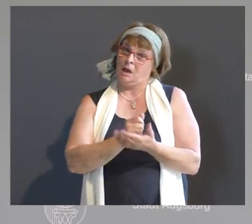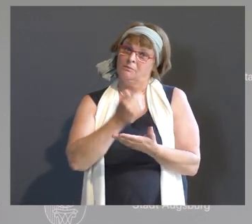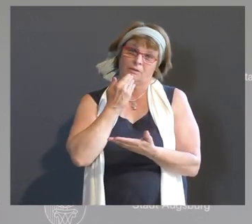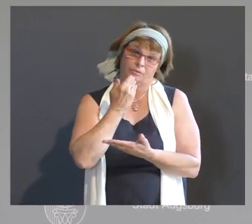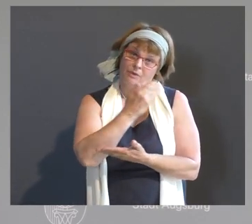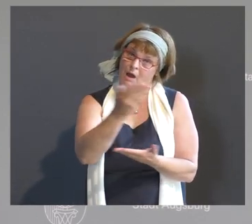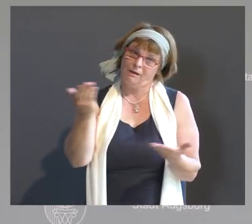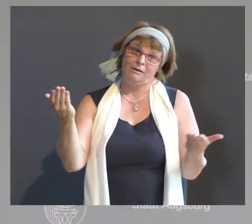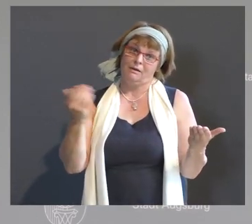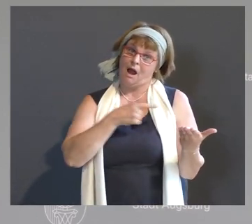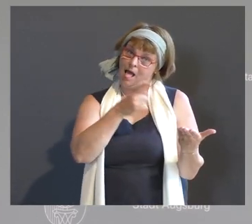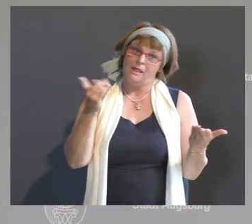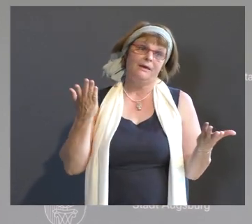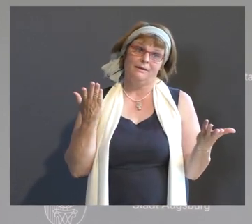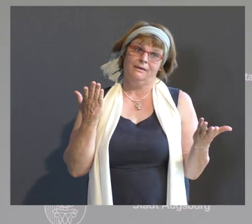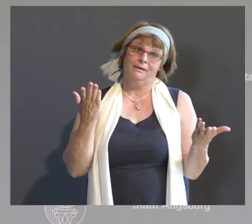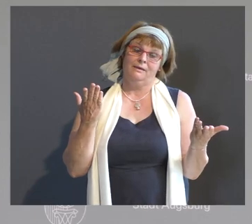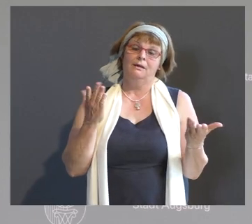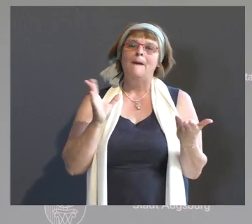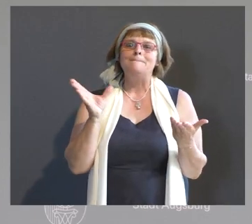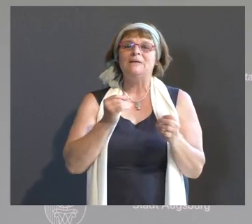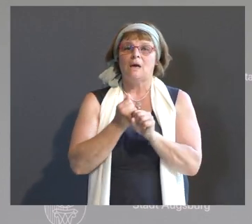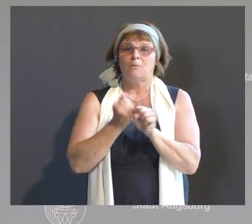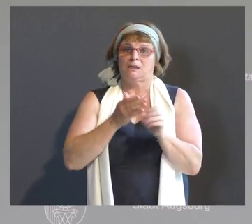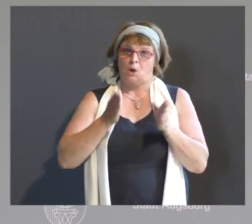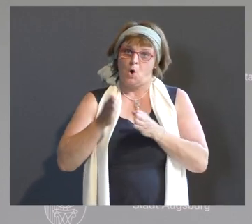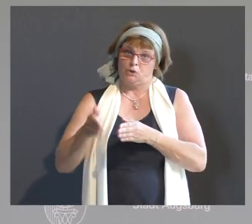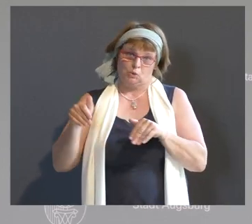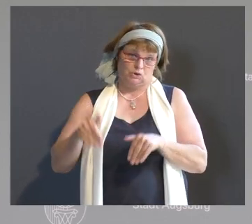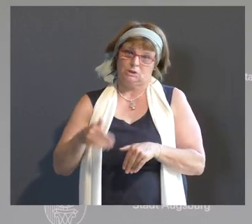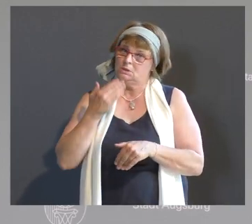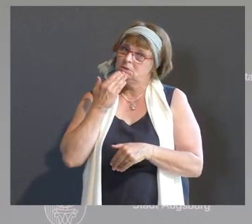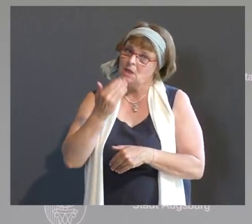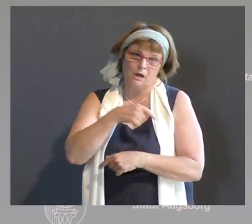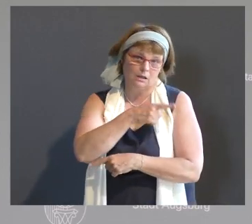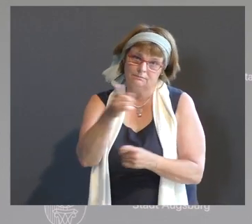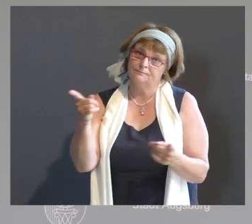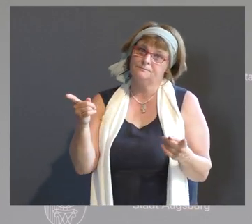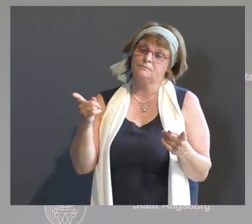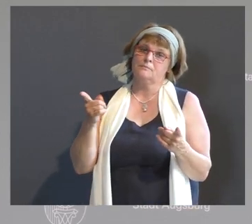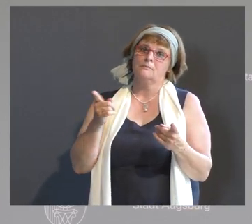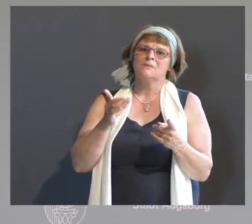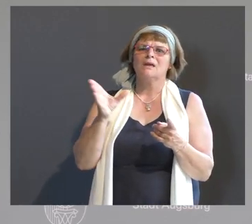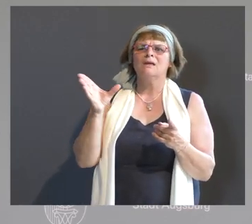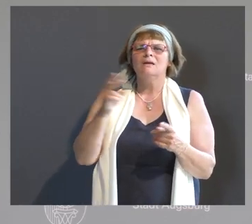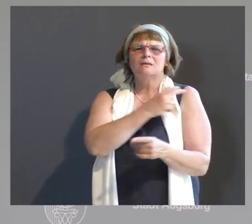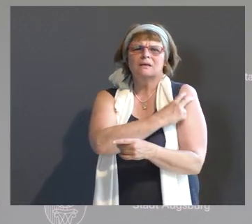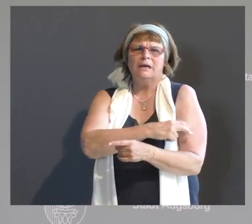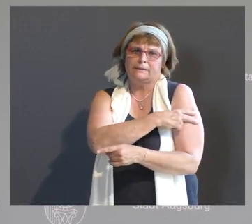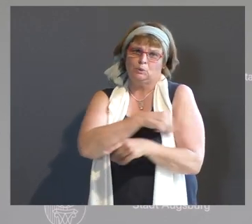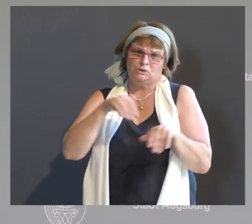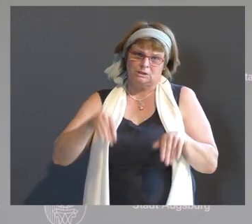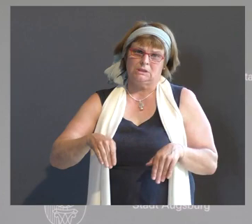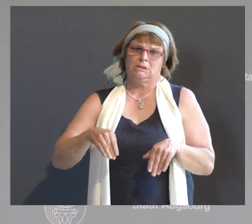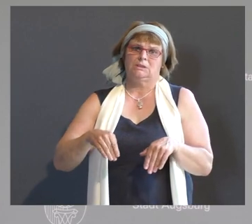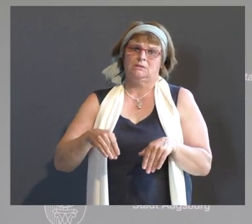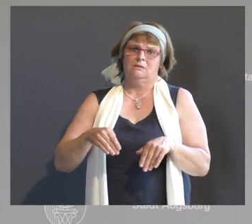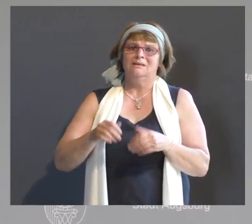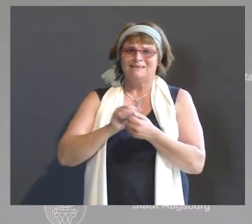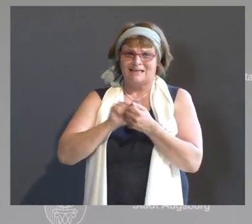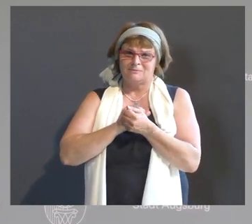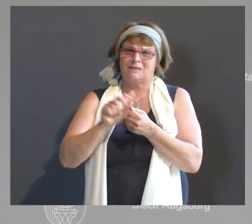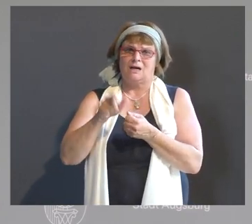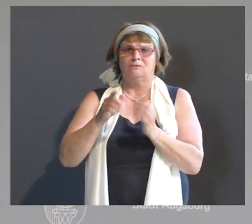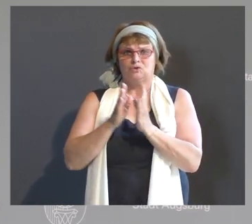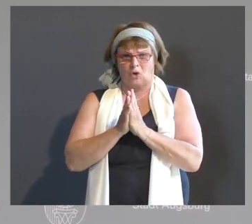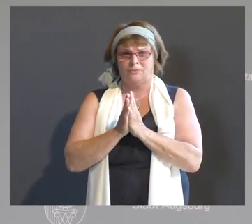alle Einsatzkräfte, an alle Mitarbeiter des Ordnungsdienstes, an alle Mitarbeiter der Rettungsdienste geben, die in dieser Nacht und